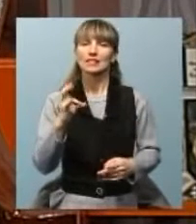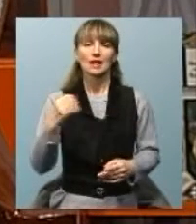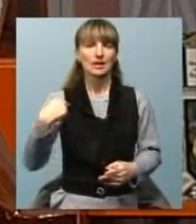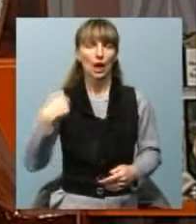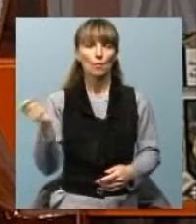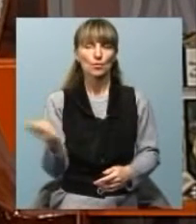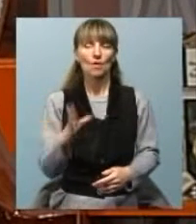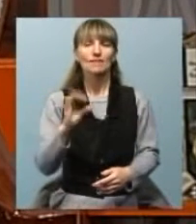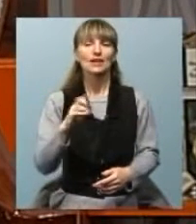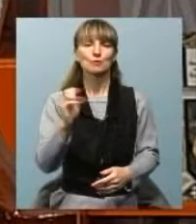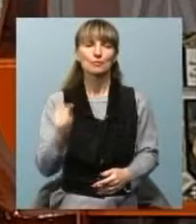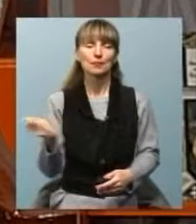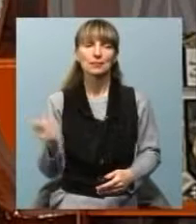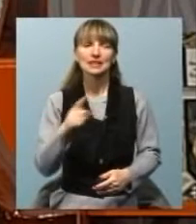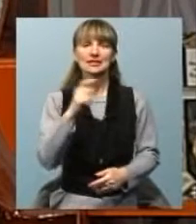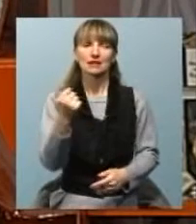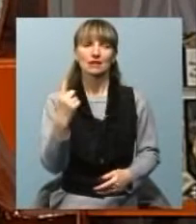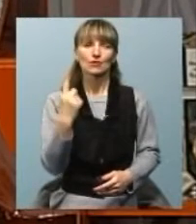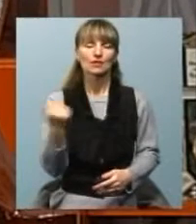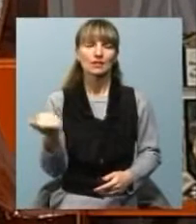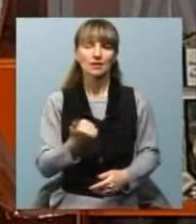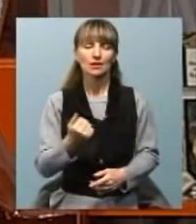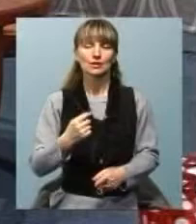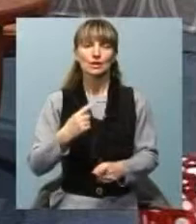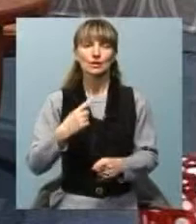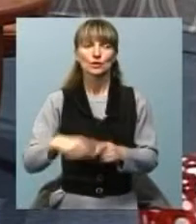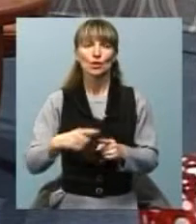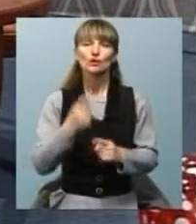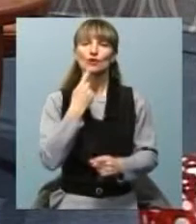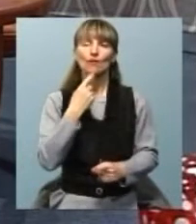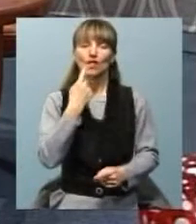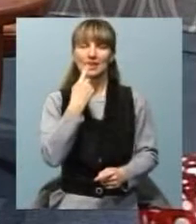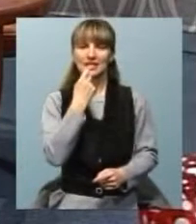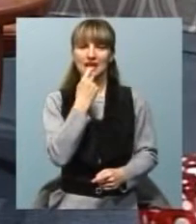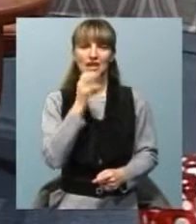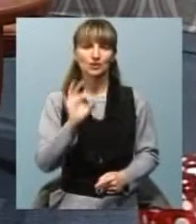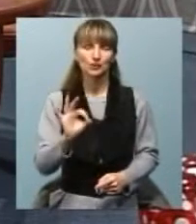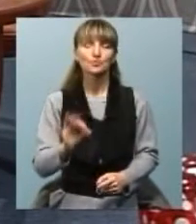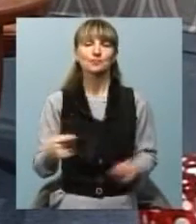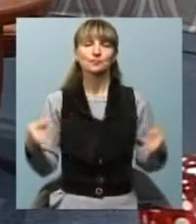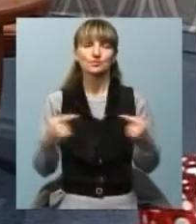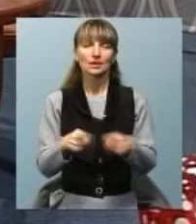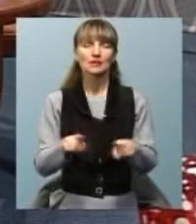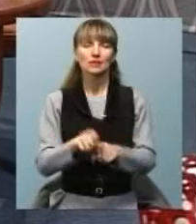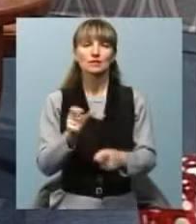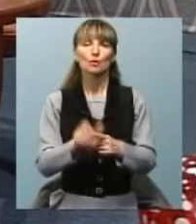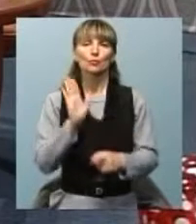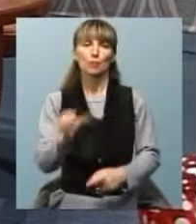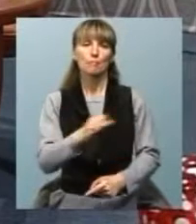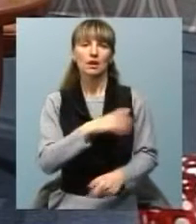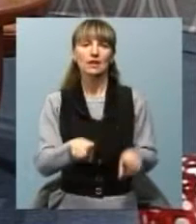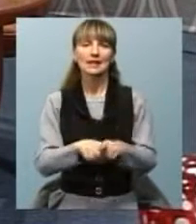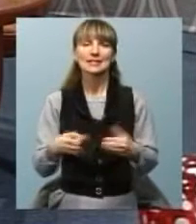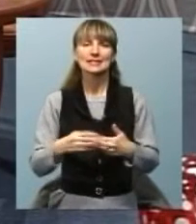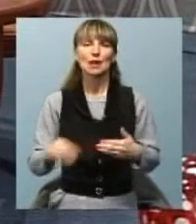б'є». За тиждень Великдень недалечко червоне яєчко. Так, абсолютно вірно. Або ще такими словами, як «будь багата, як земля»,